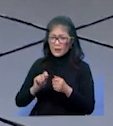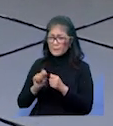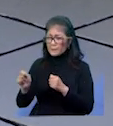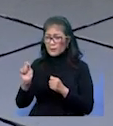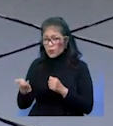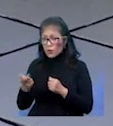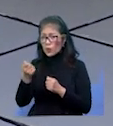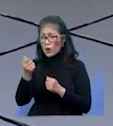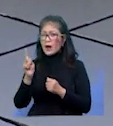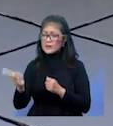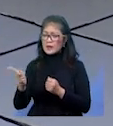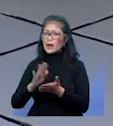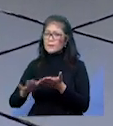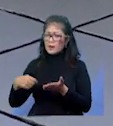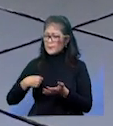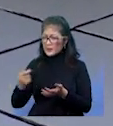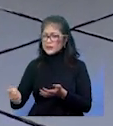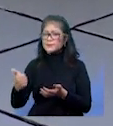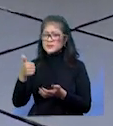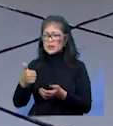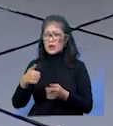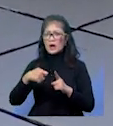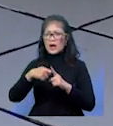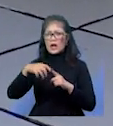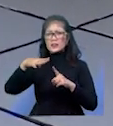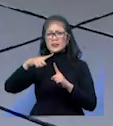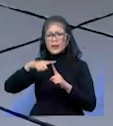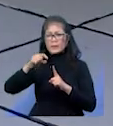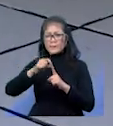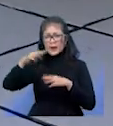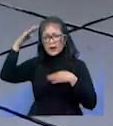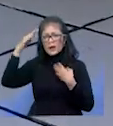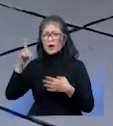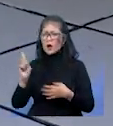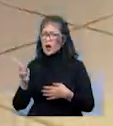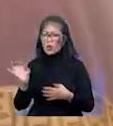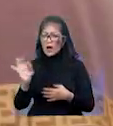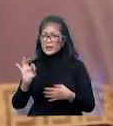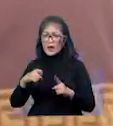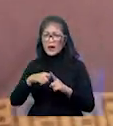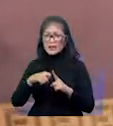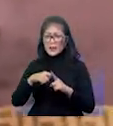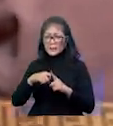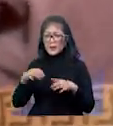langsung ada barang kalau pakai KTP kalau lagi sempet kalau lagi nggak sempat